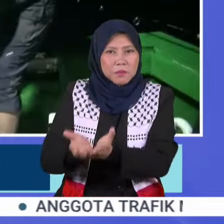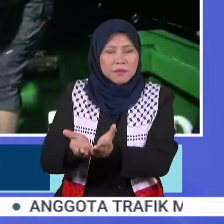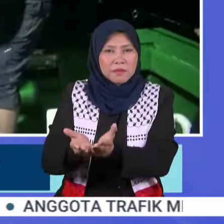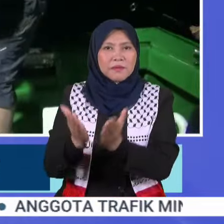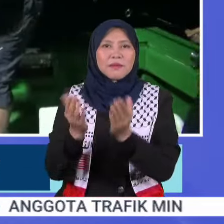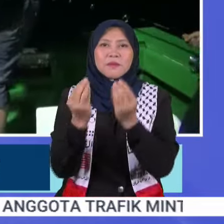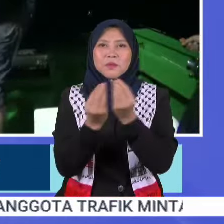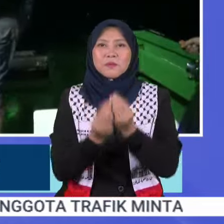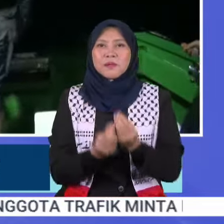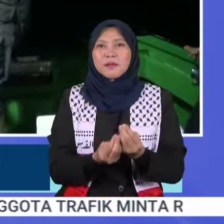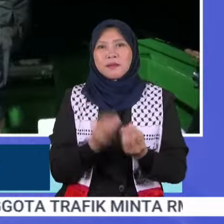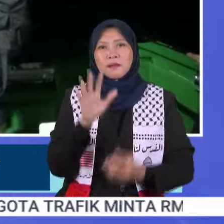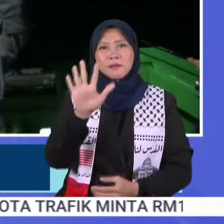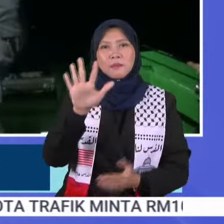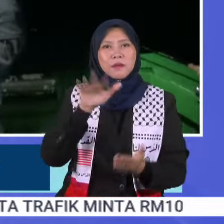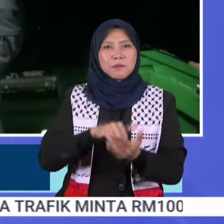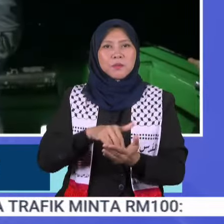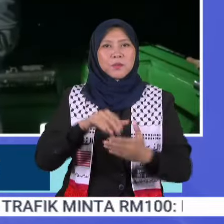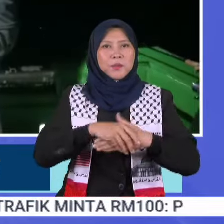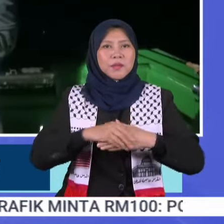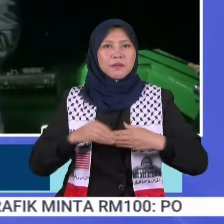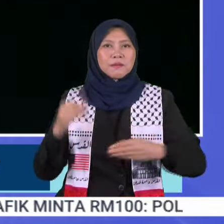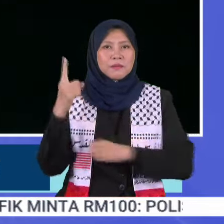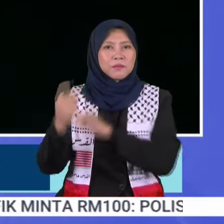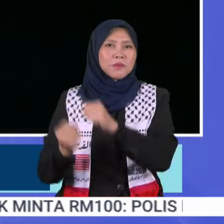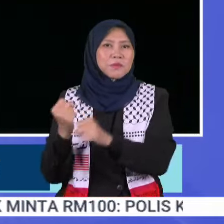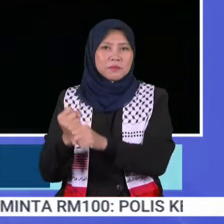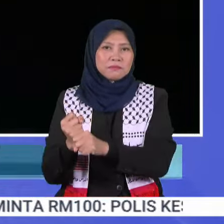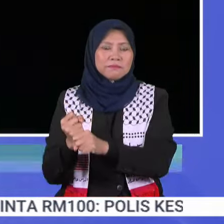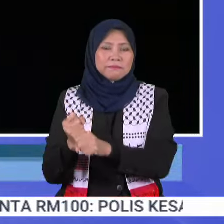dengan jumlah RM5,000 setahun.